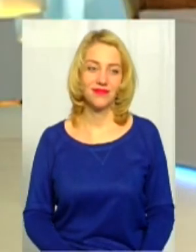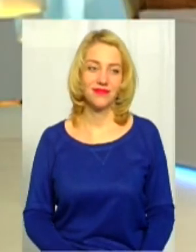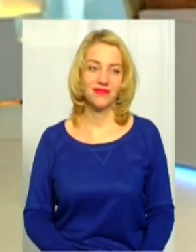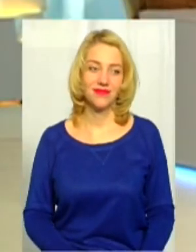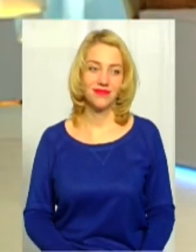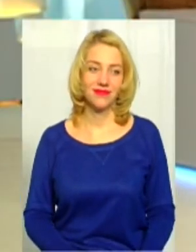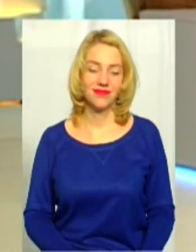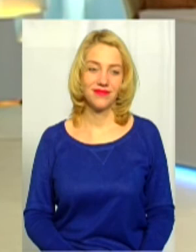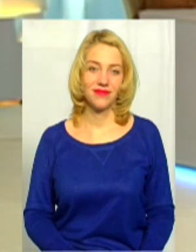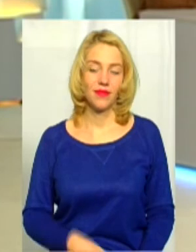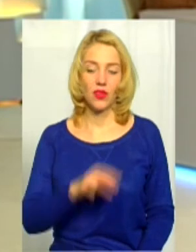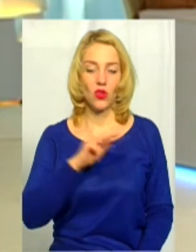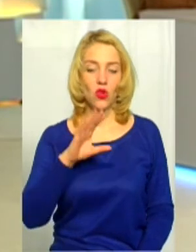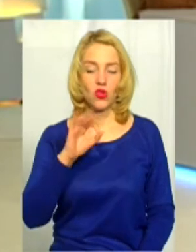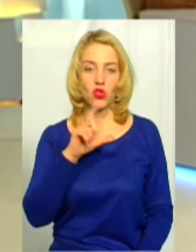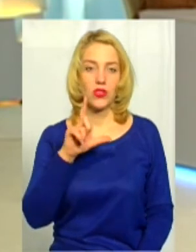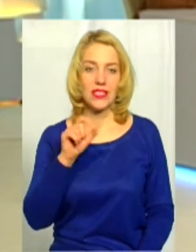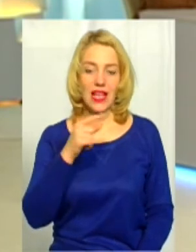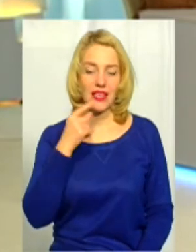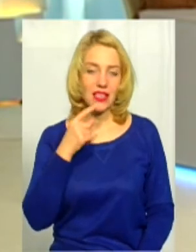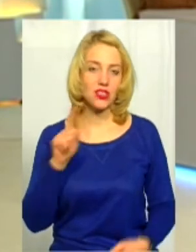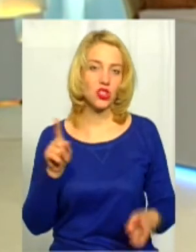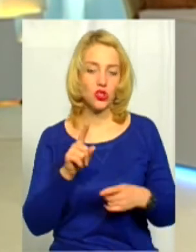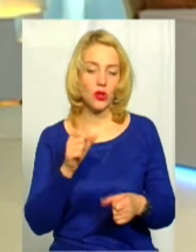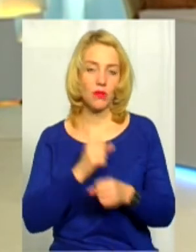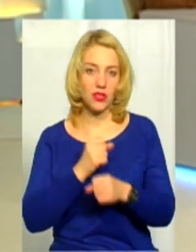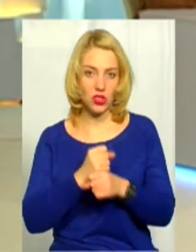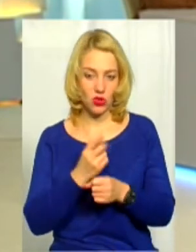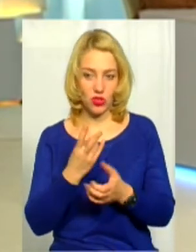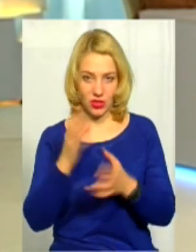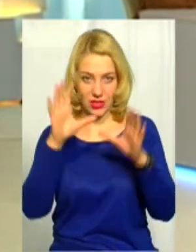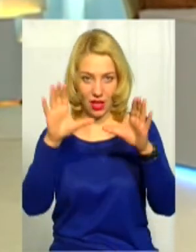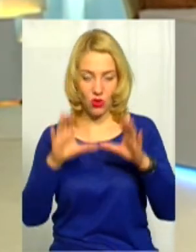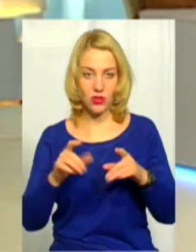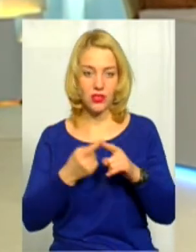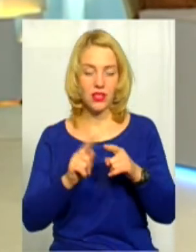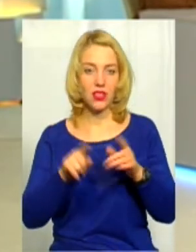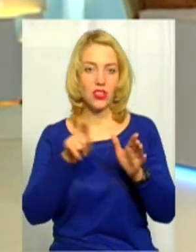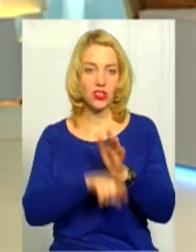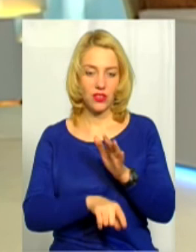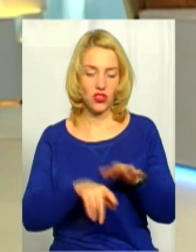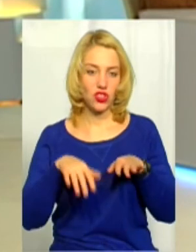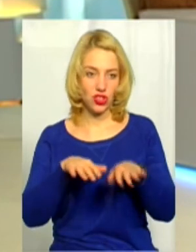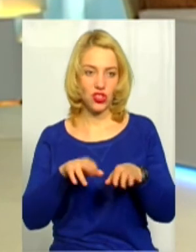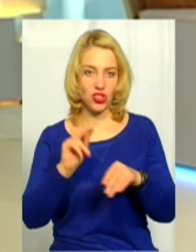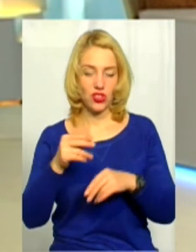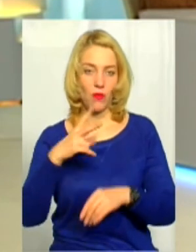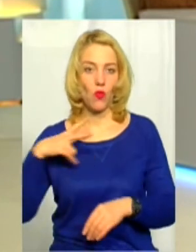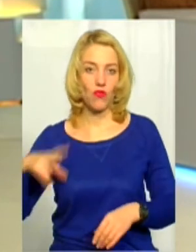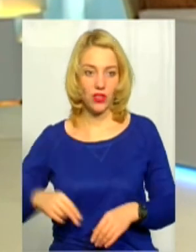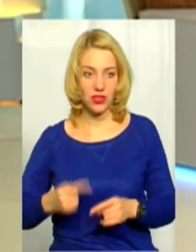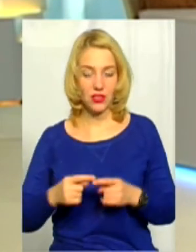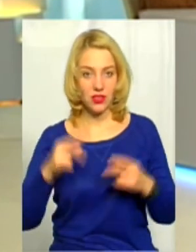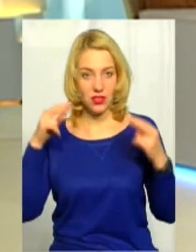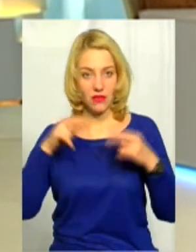Пані Наталі, от Жозе каже, що навіть працюючи по-білому в Україні, дешевше шити одяг, чим у Франції. Це свідчить про те, що